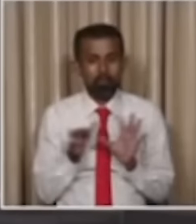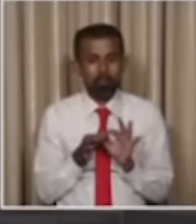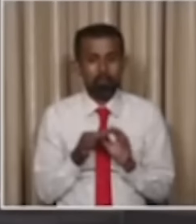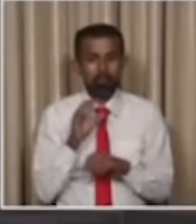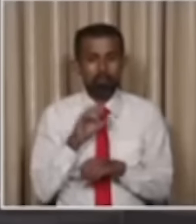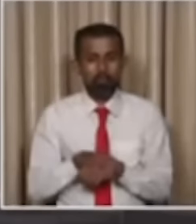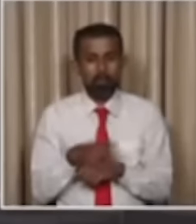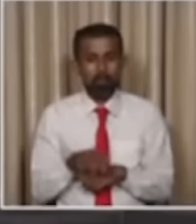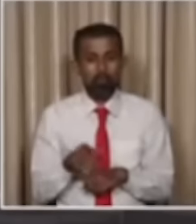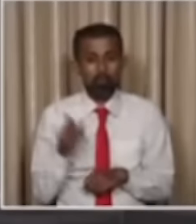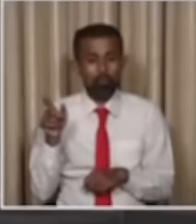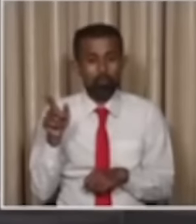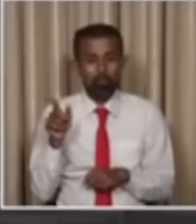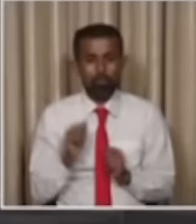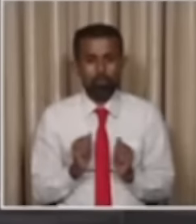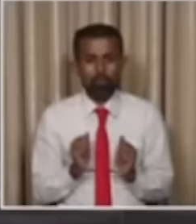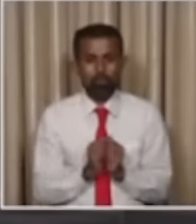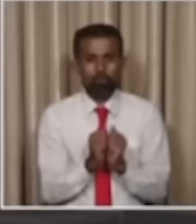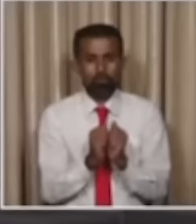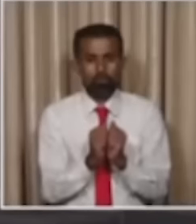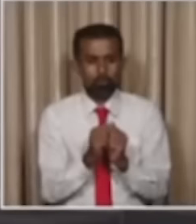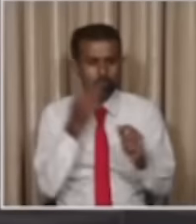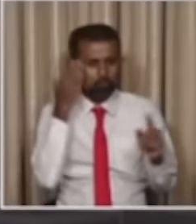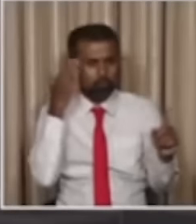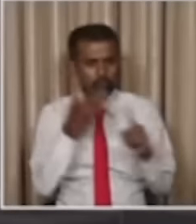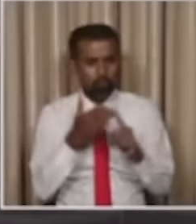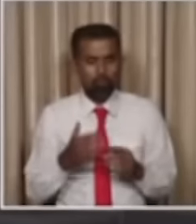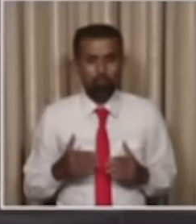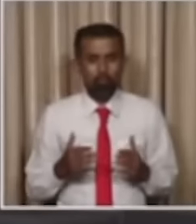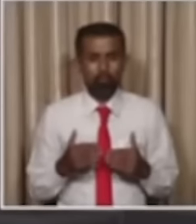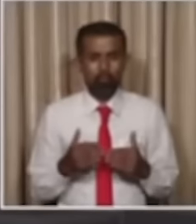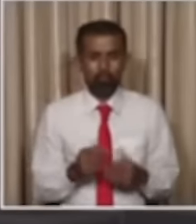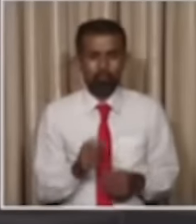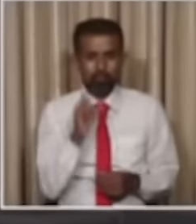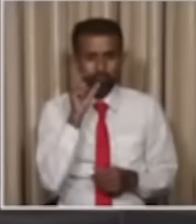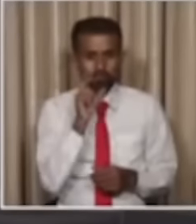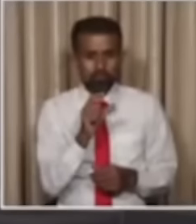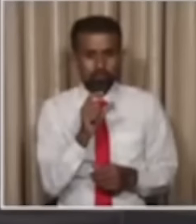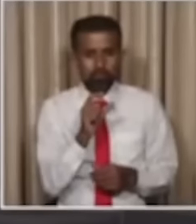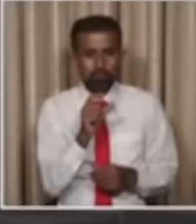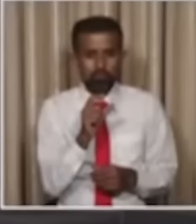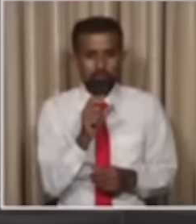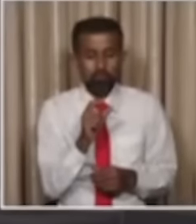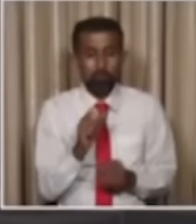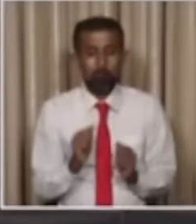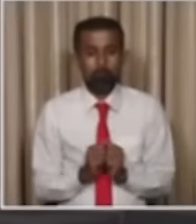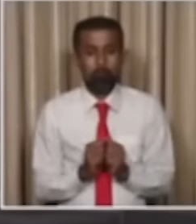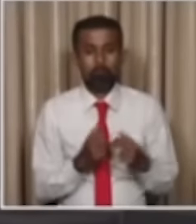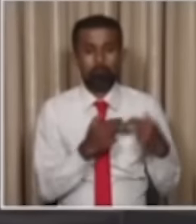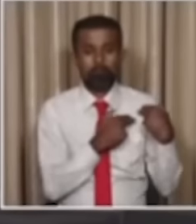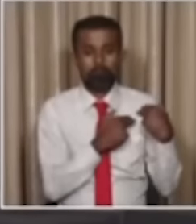හඳුනාගෙන ඔහුගේ ක්‍රියාකාරත්වය පිළිබඳ තවදුරටත් නිරීක්ෂණය කිරීමට අදාළ මෙහෙයුම භාර අංශය කටයුතු කර